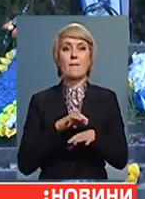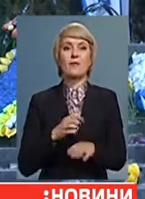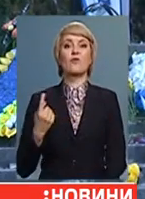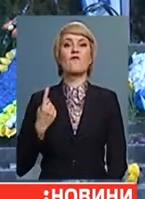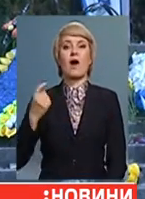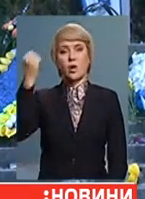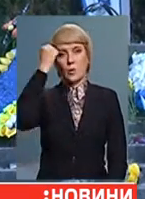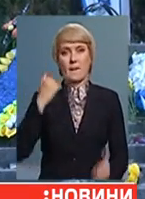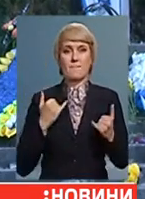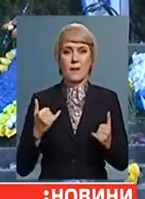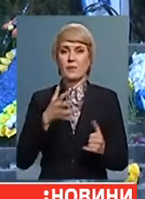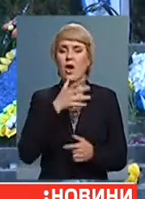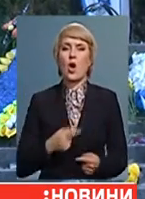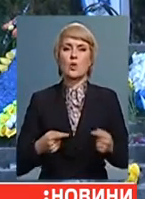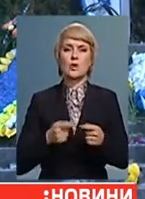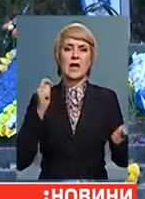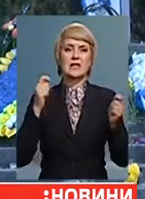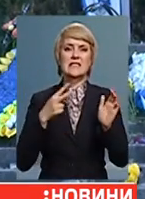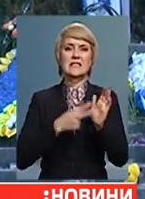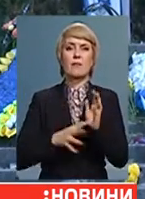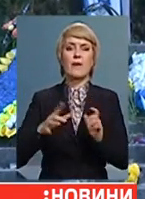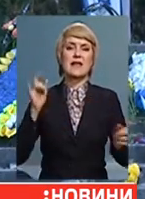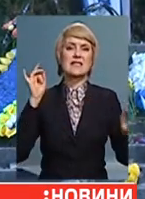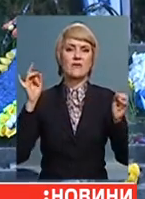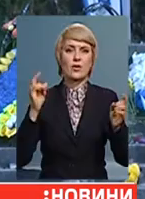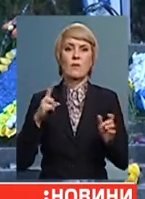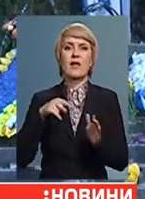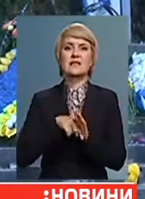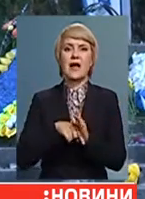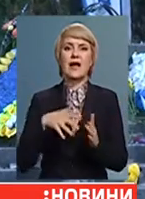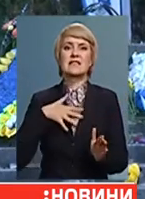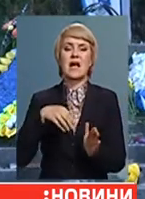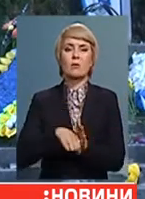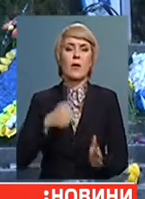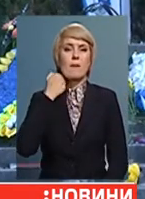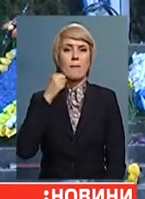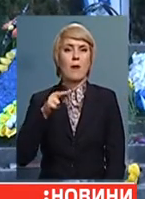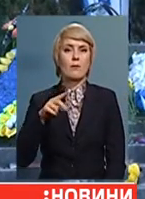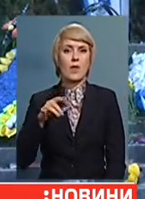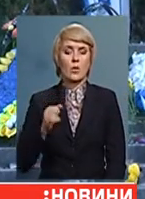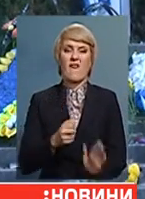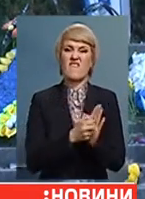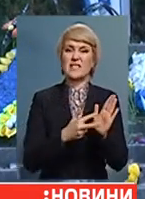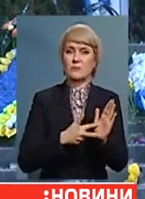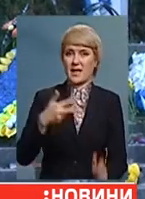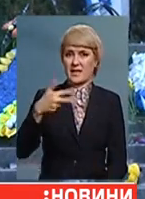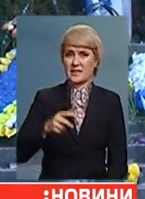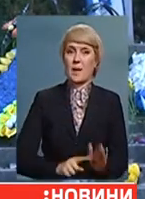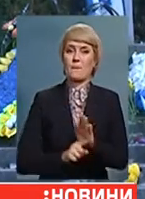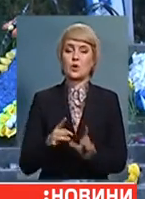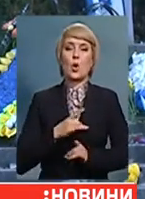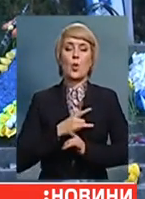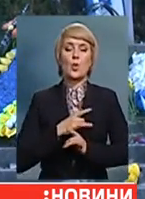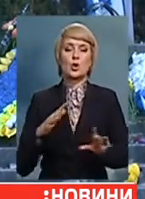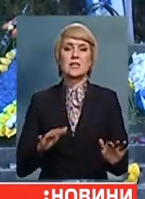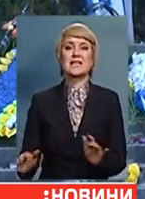та одночасно задзвонять у 75 дзвонів на знак загиблих у Бабиному Яру. А о 18:30 розпочнуться урочисті заходи, як я